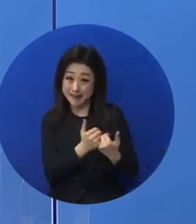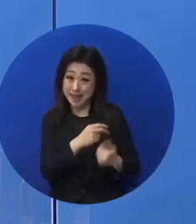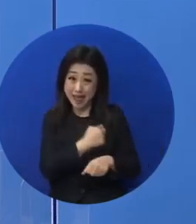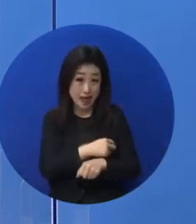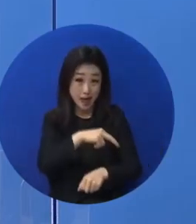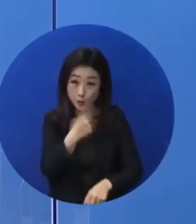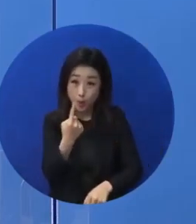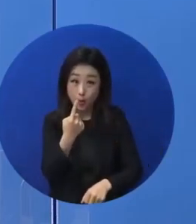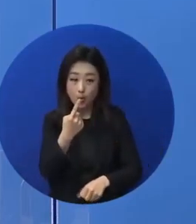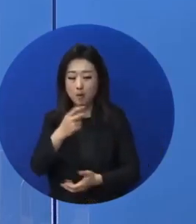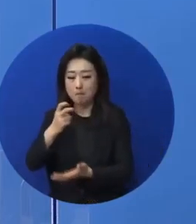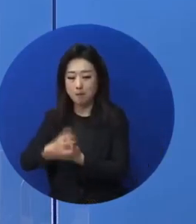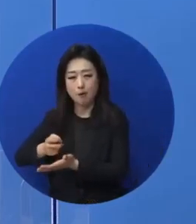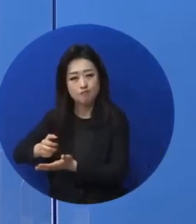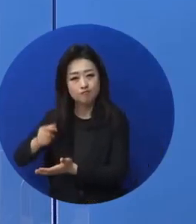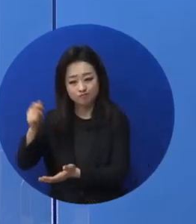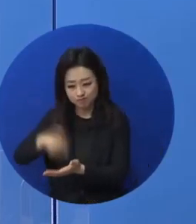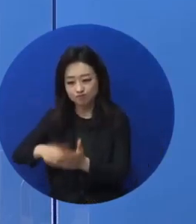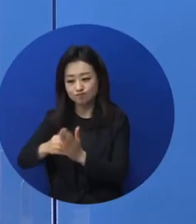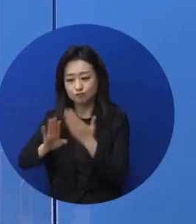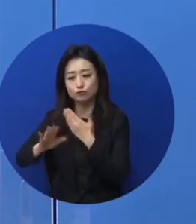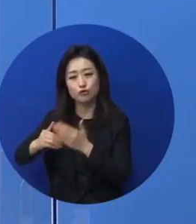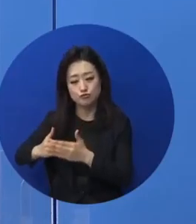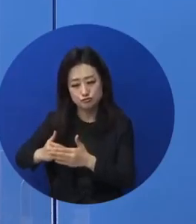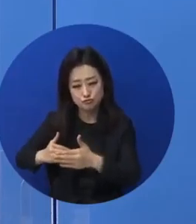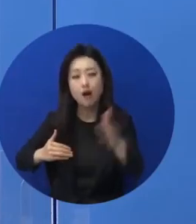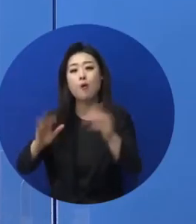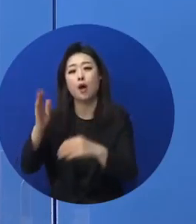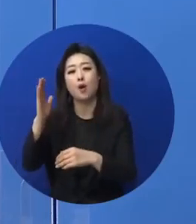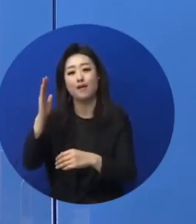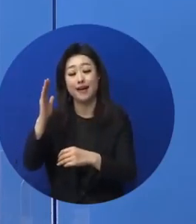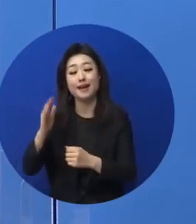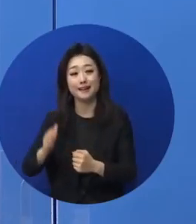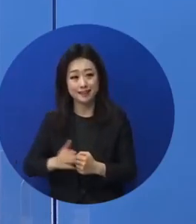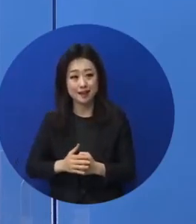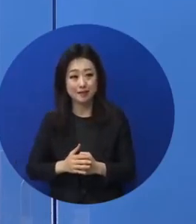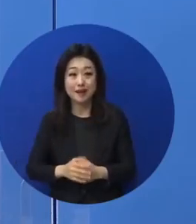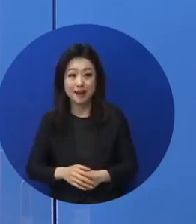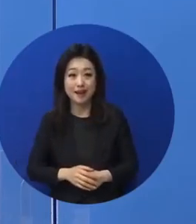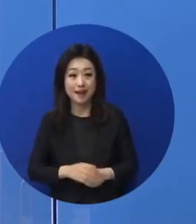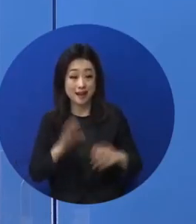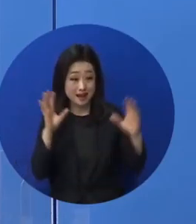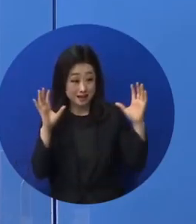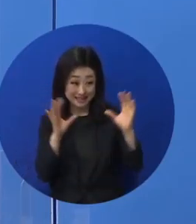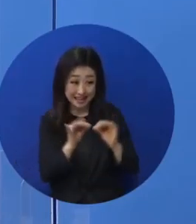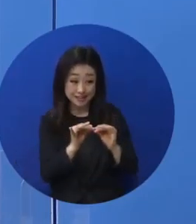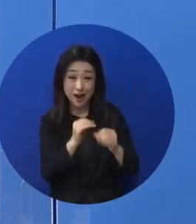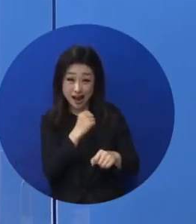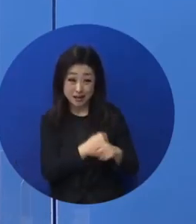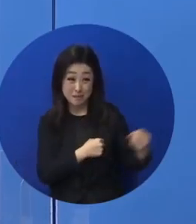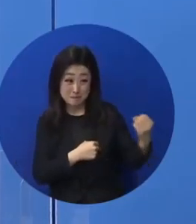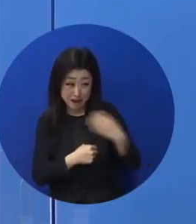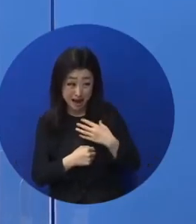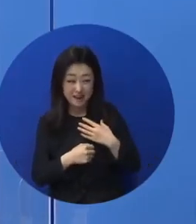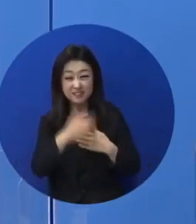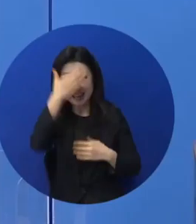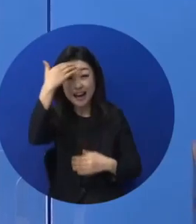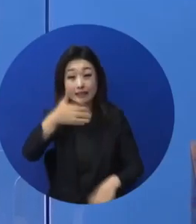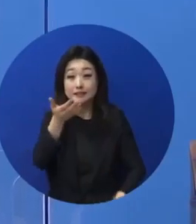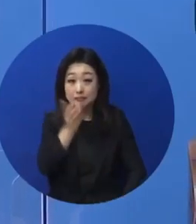저는 차질 없이 일이 진행될 수 있다고 생각을 합니다. 이제라도 뭐 뒤늦게 찬성하겠다고 하니까 다행입니다만은